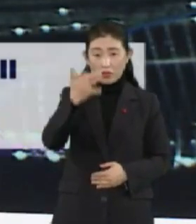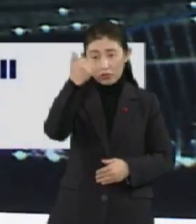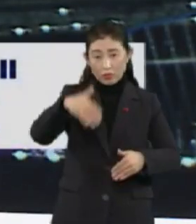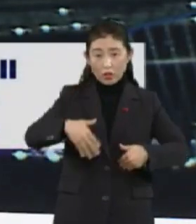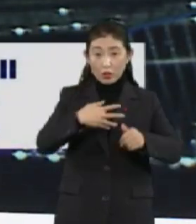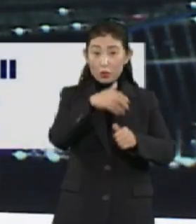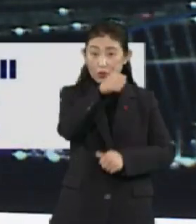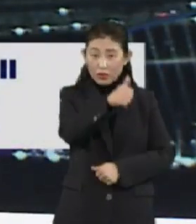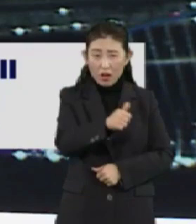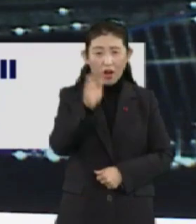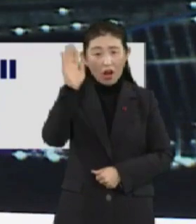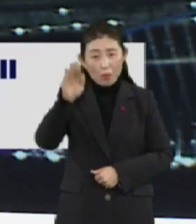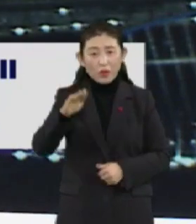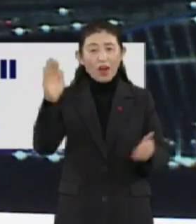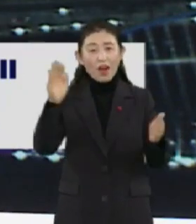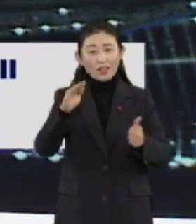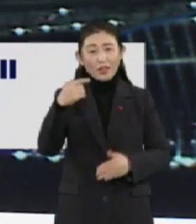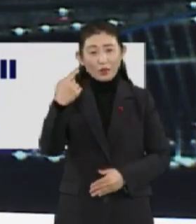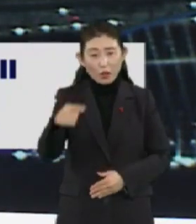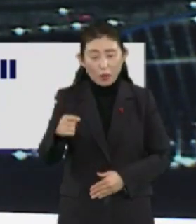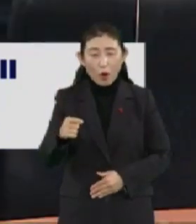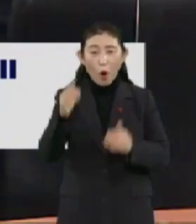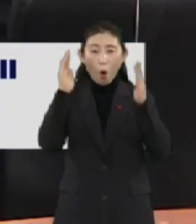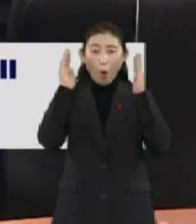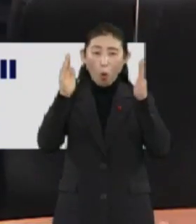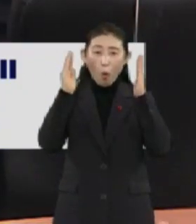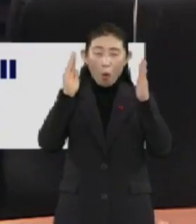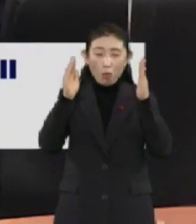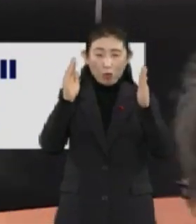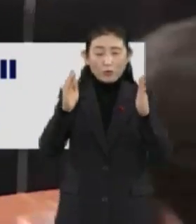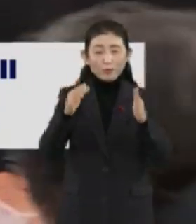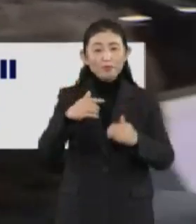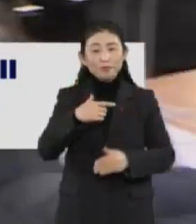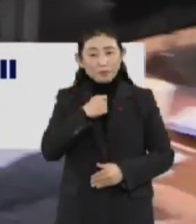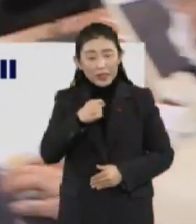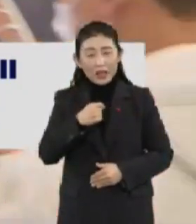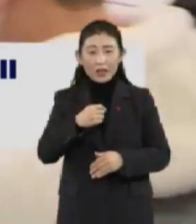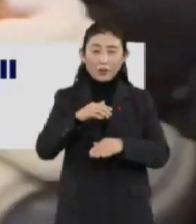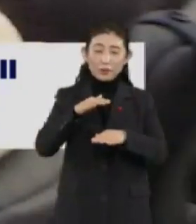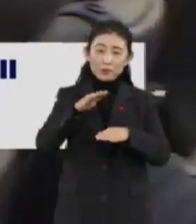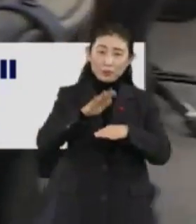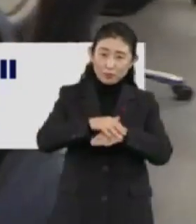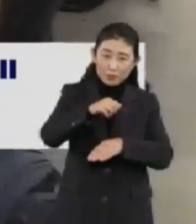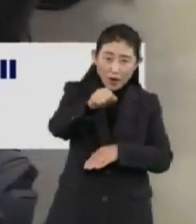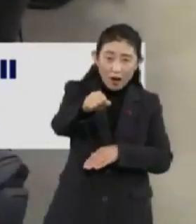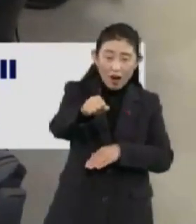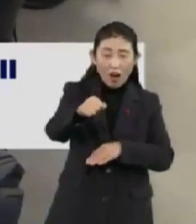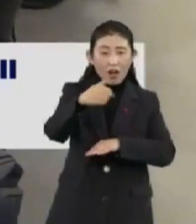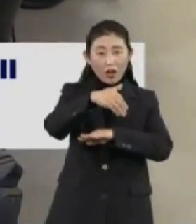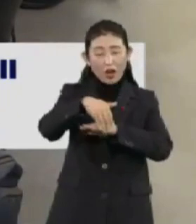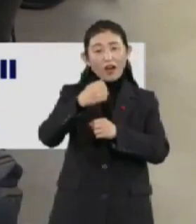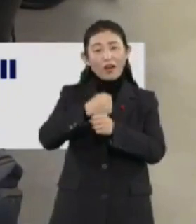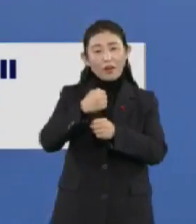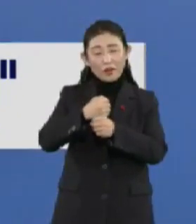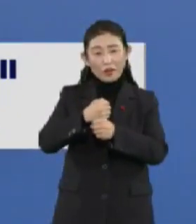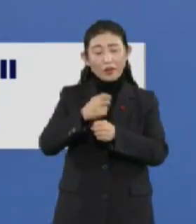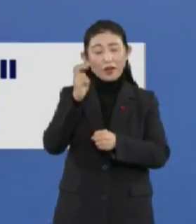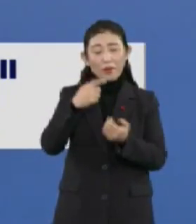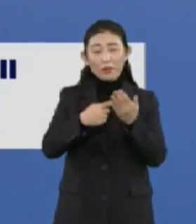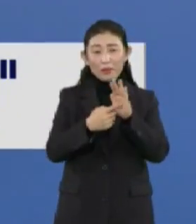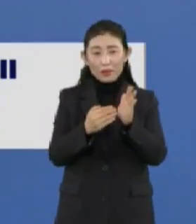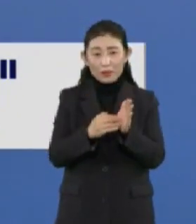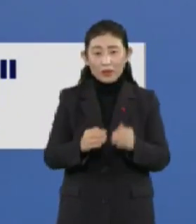김지철 충남교육감이 앞으로 학생들은 학습 대상이 아닌 주체로서 자신만의 교육과정을 설계할 것이라고